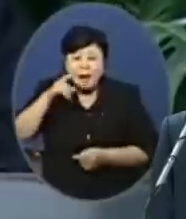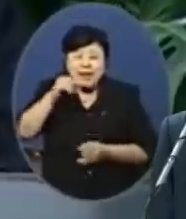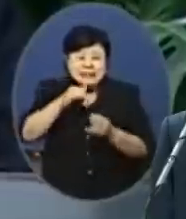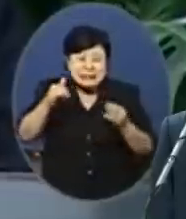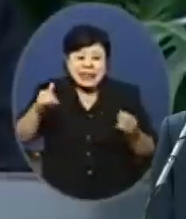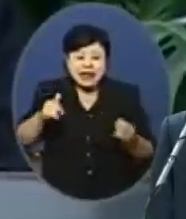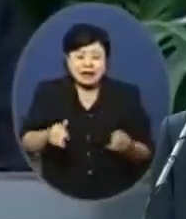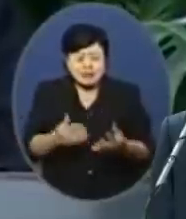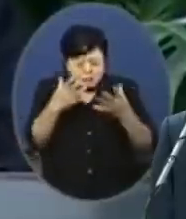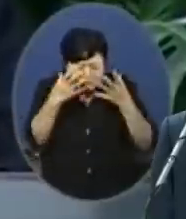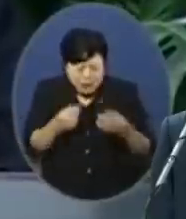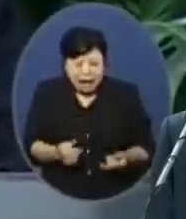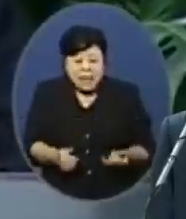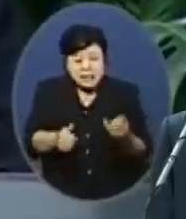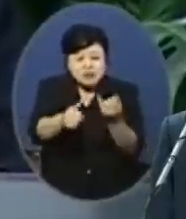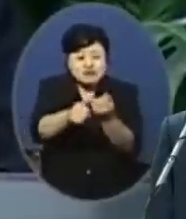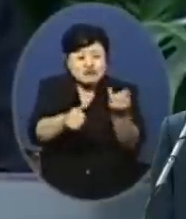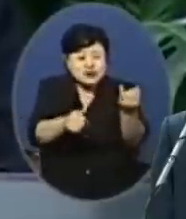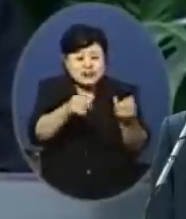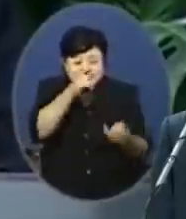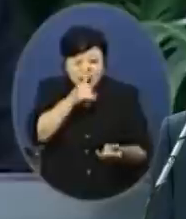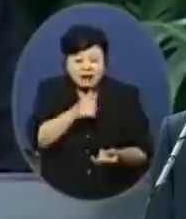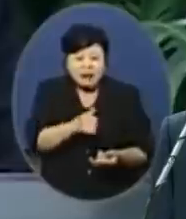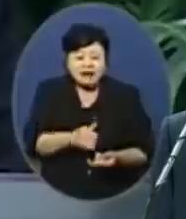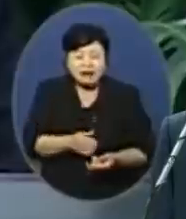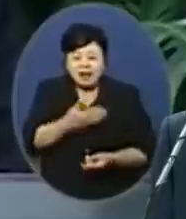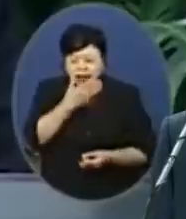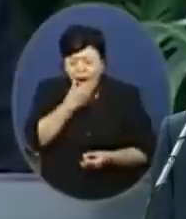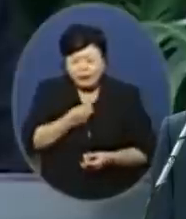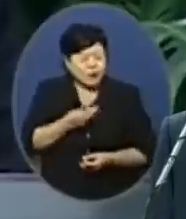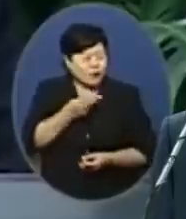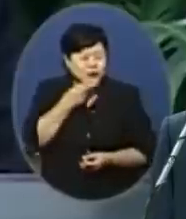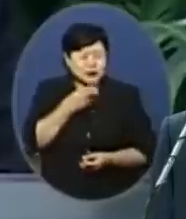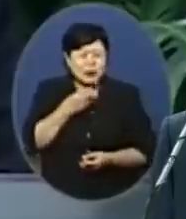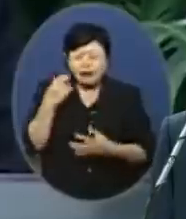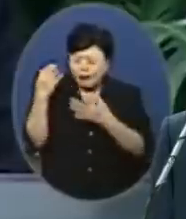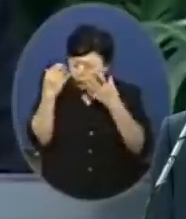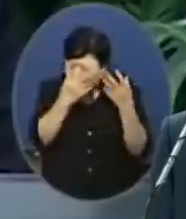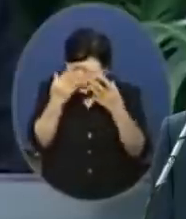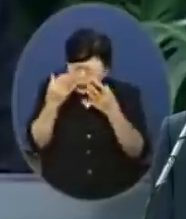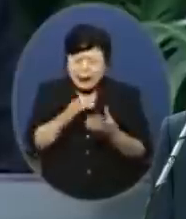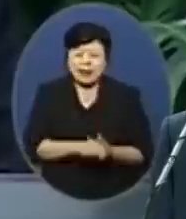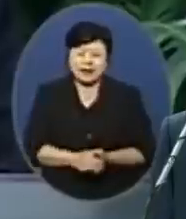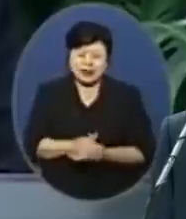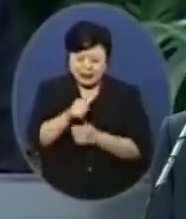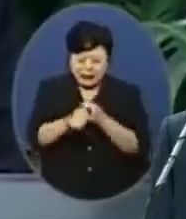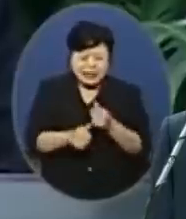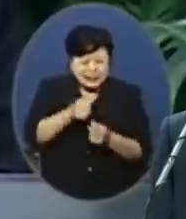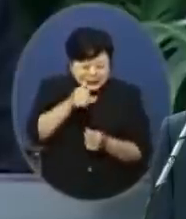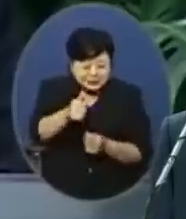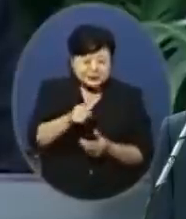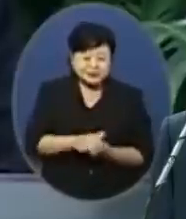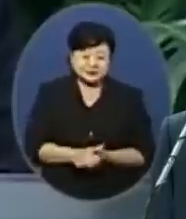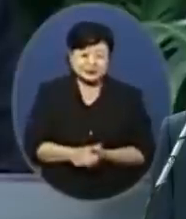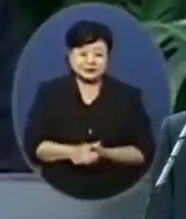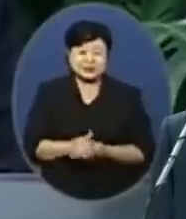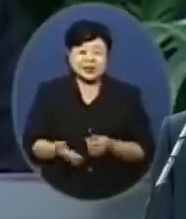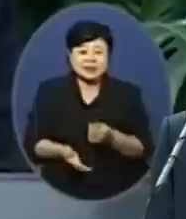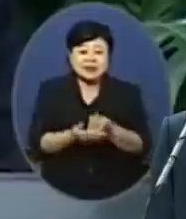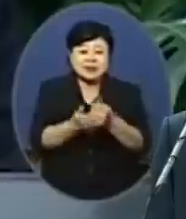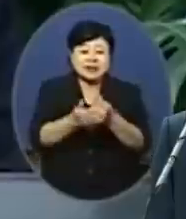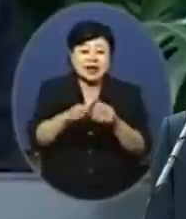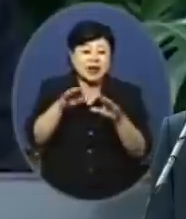있었습니다만 행복했느냐? 복잡했습니다. 복잡해. 그가 하나님을 섬기다가